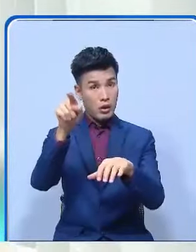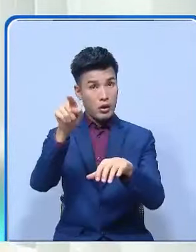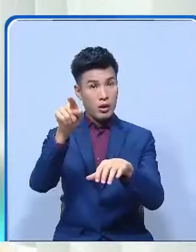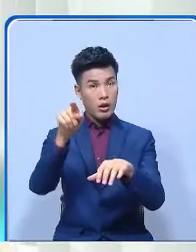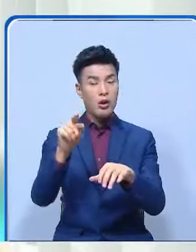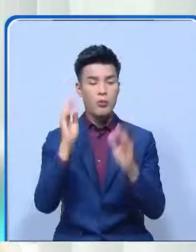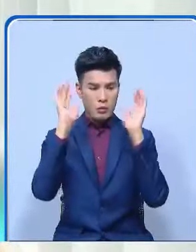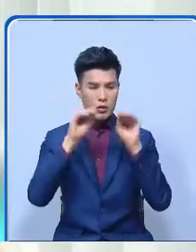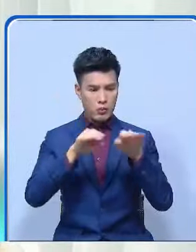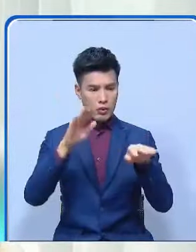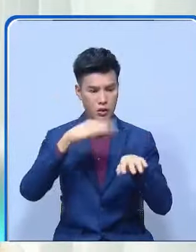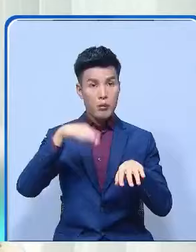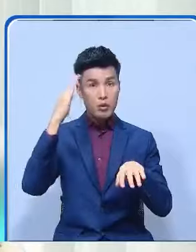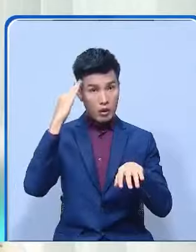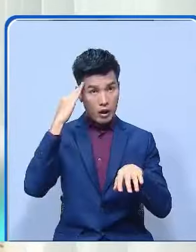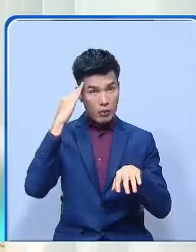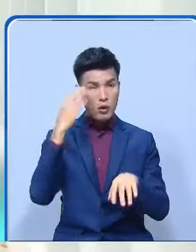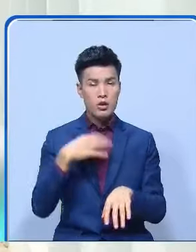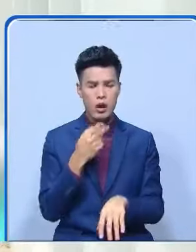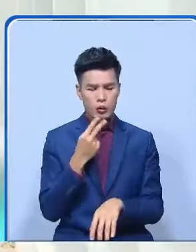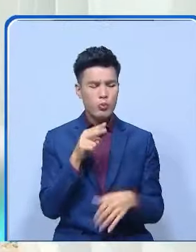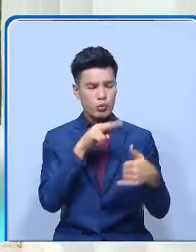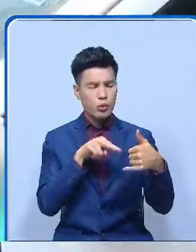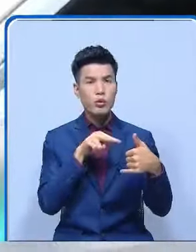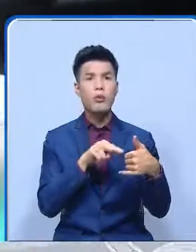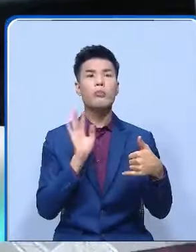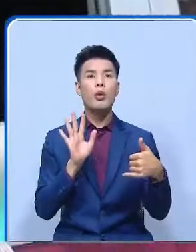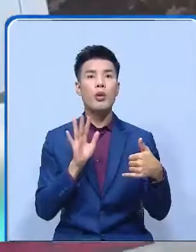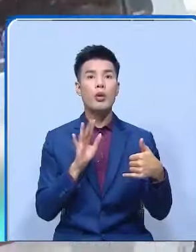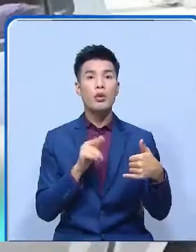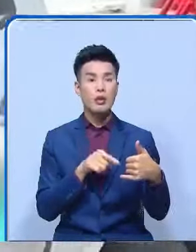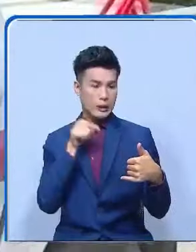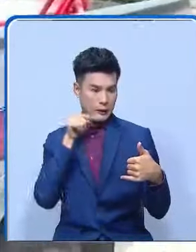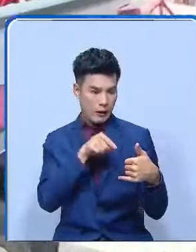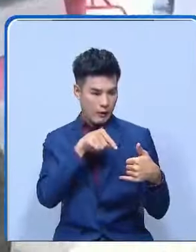ชาสัมพันธ์ให้ทราบแล้วก็ขอตรวจสอบก็แค่นั้นยืนยันว่าไม่ได้เป็นการสั่